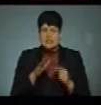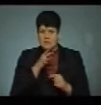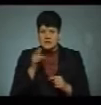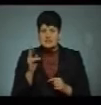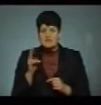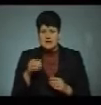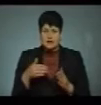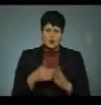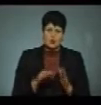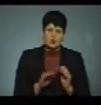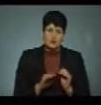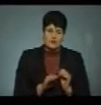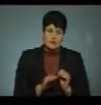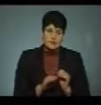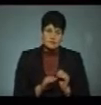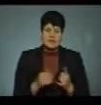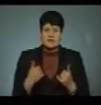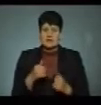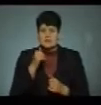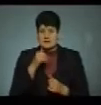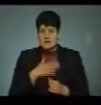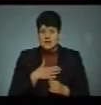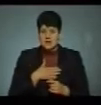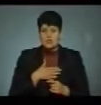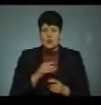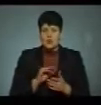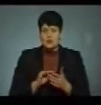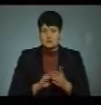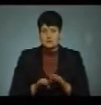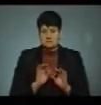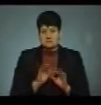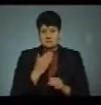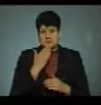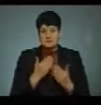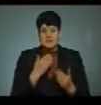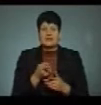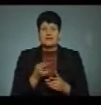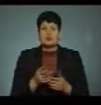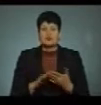до жовтня. Завтра наші кореспонденти поспілкуються з екологом, який прокоментує, в якому стані